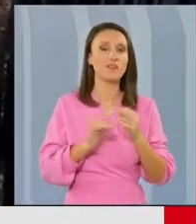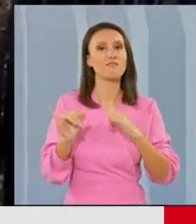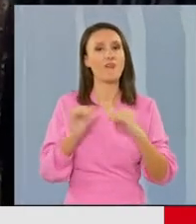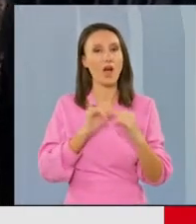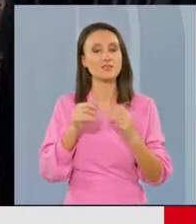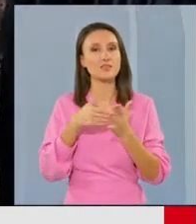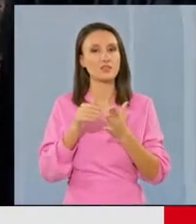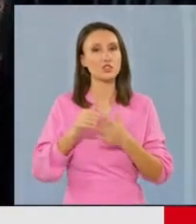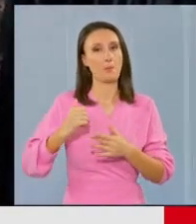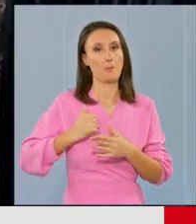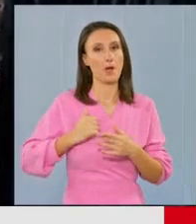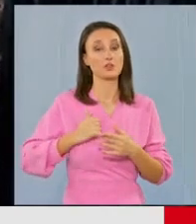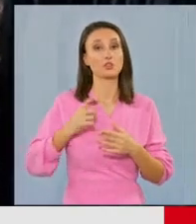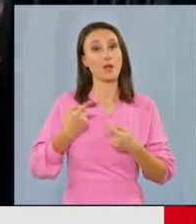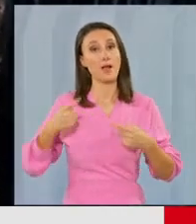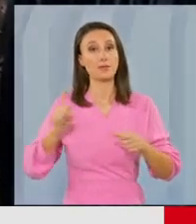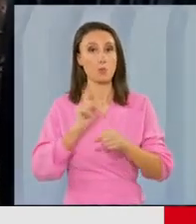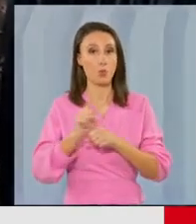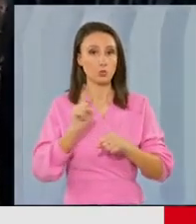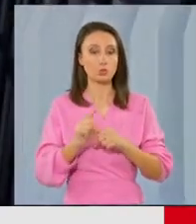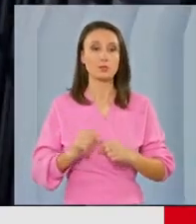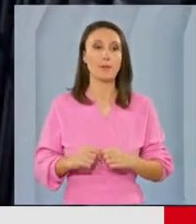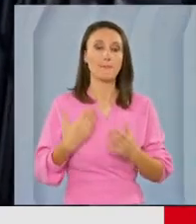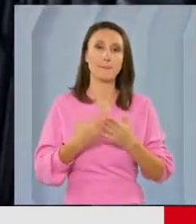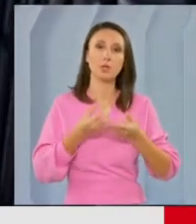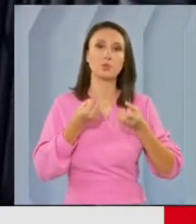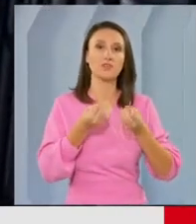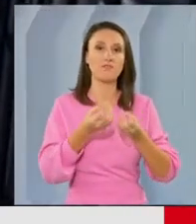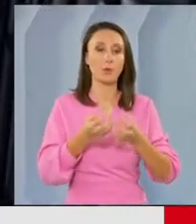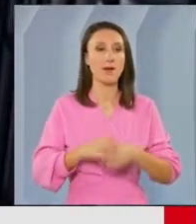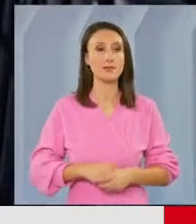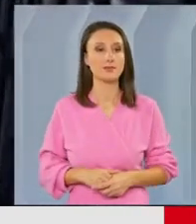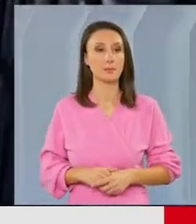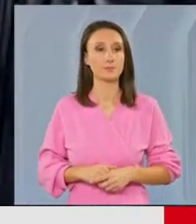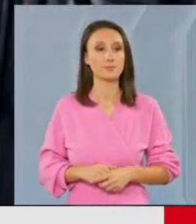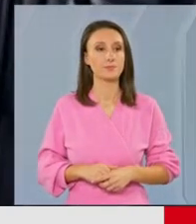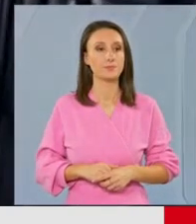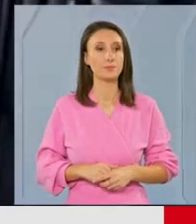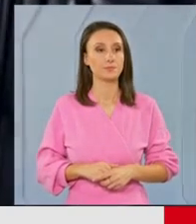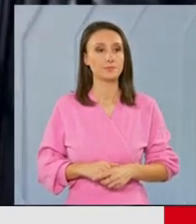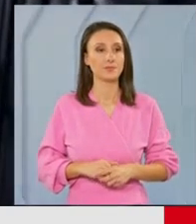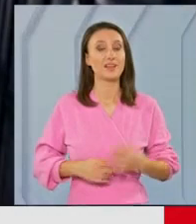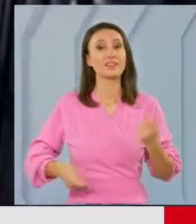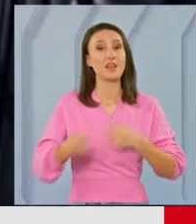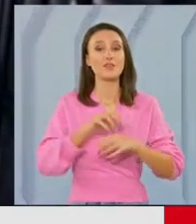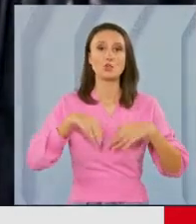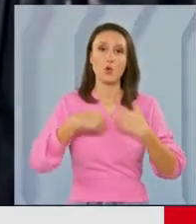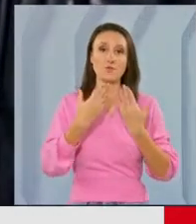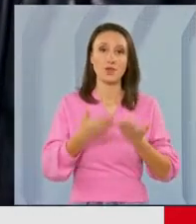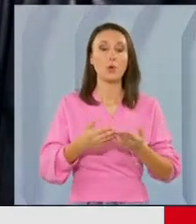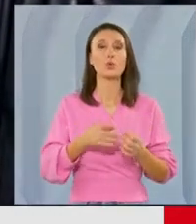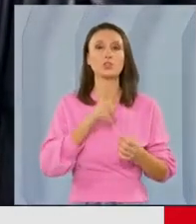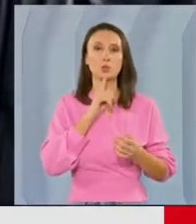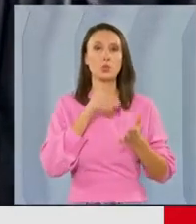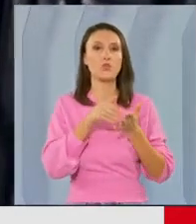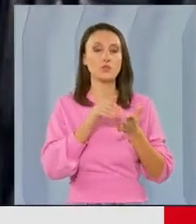servicii de pază dar și alte produse în schimbul informațiilor livrate grupărilor infracționale traficanții puneau la dispoziție cu titlu